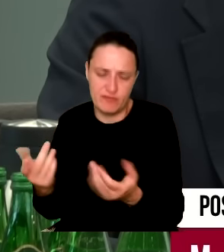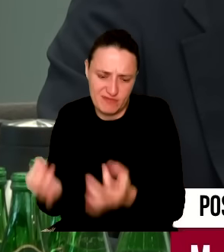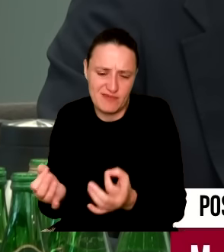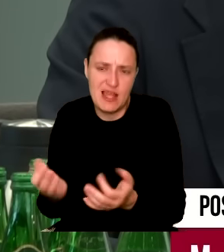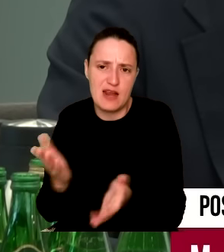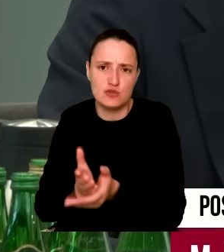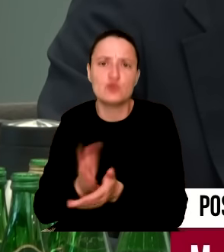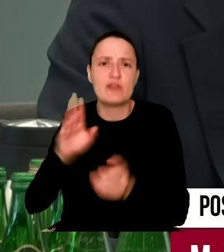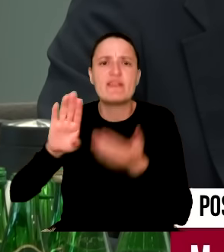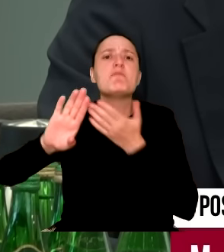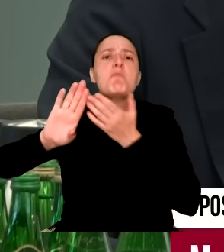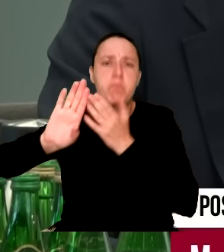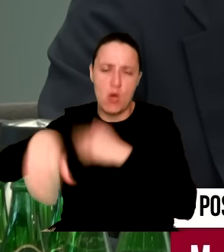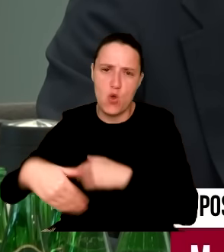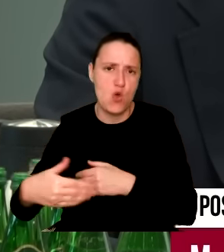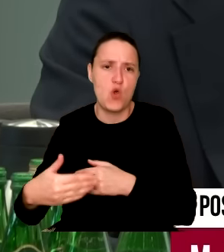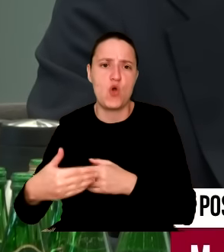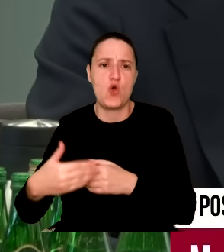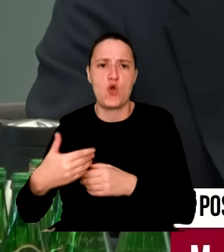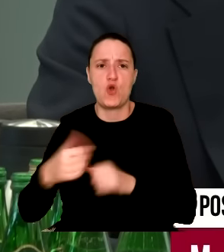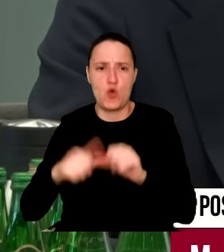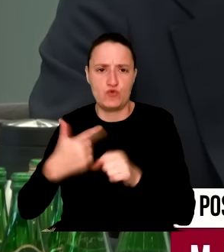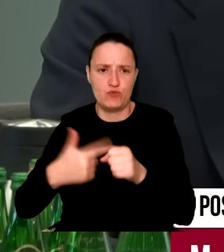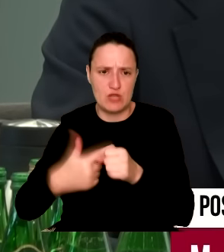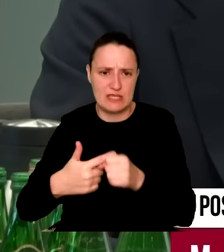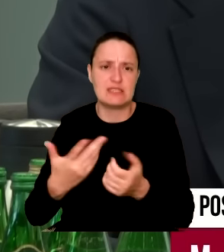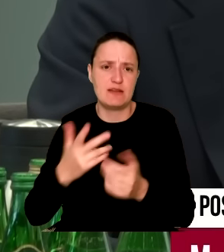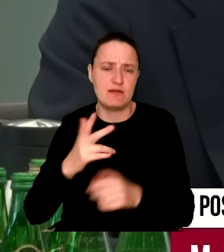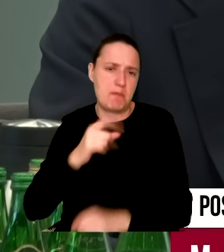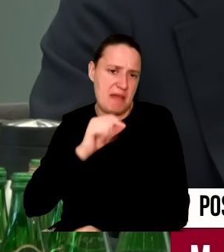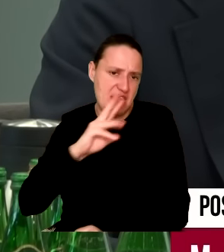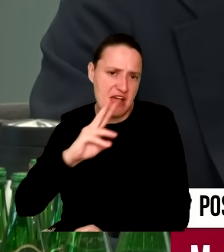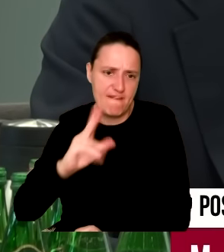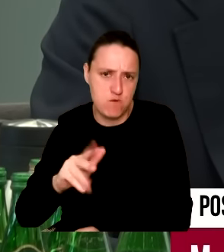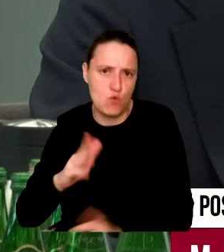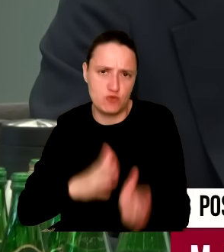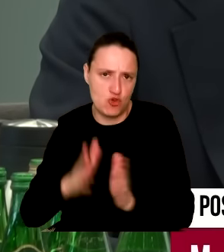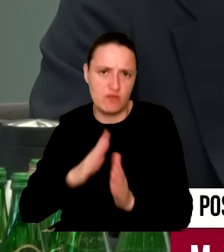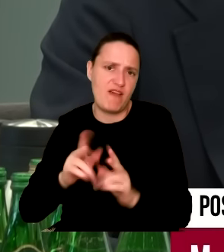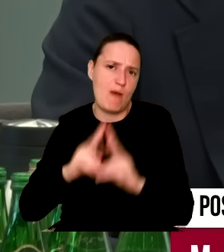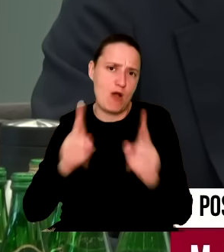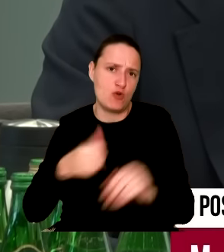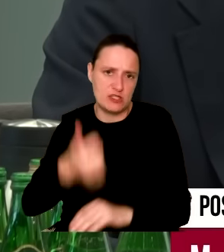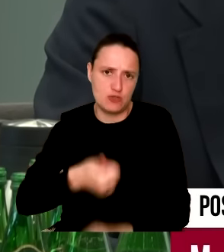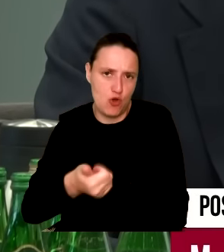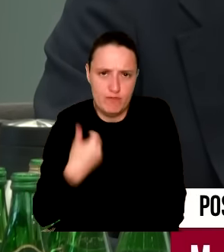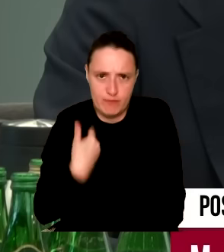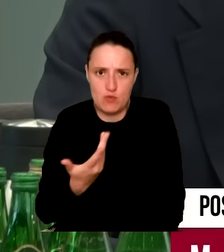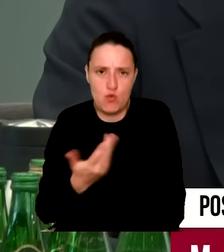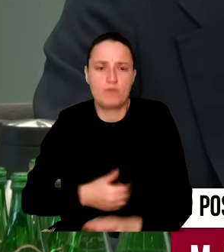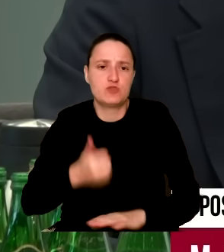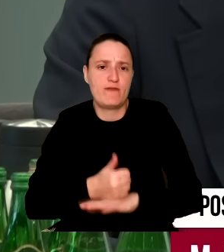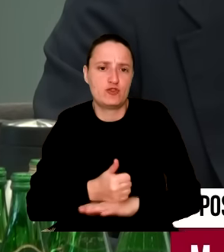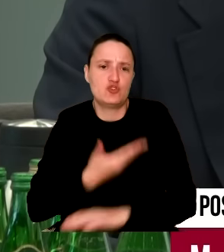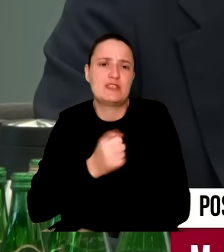po 20 roku Państwowa Komisja Wyborcza przygotowywała go ponad rok tak zeznawał przewodniczący Sylwester